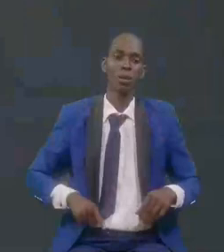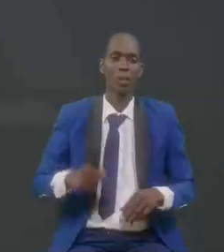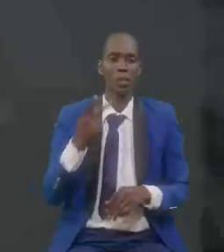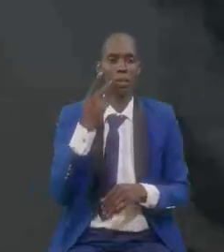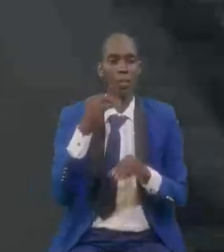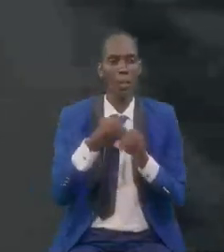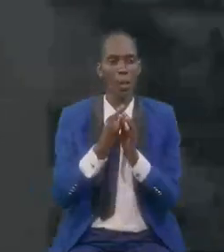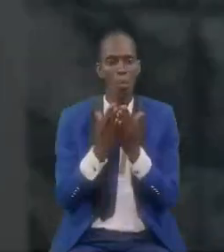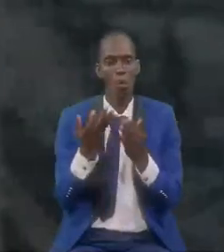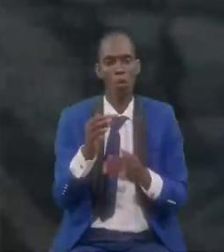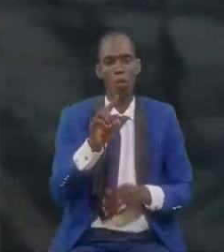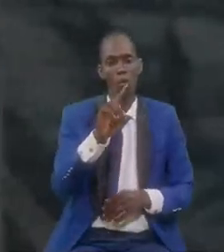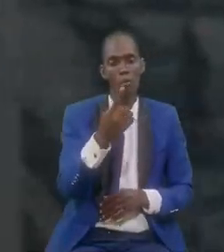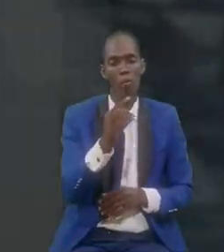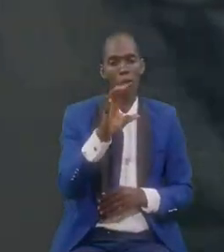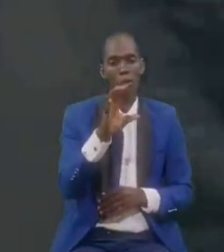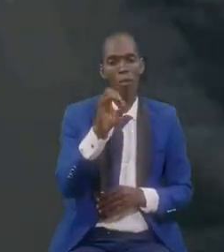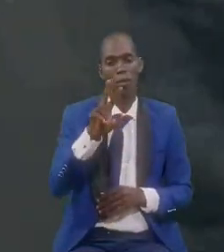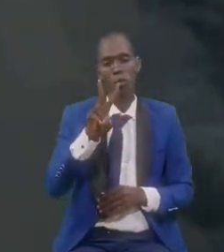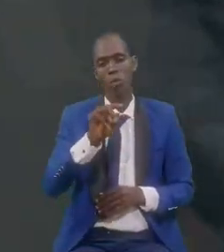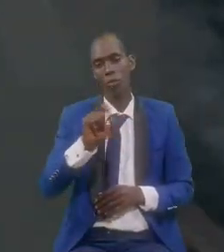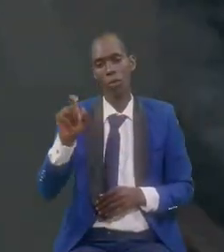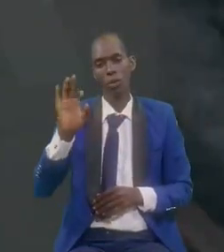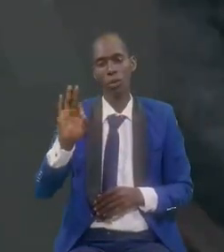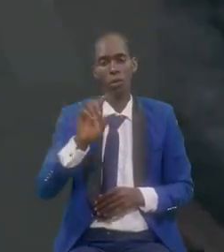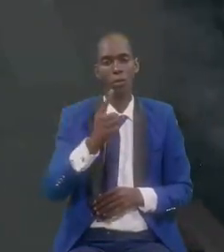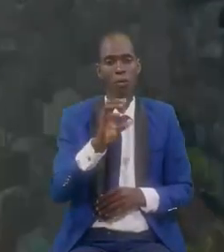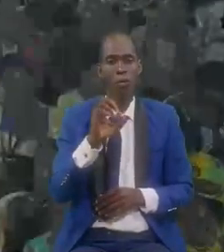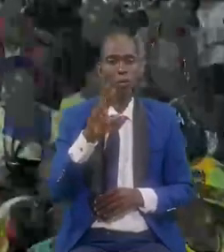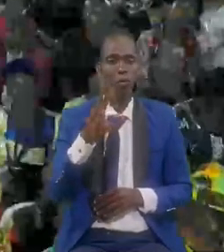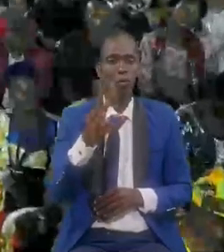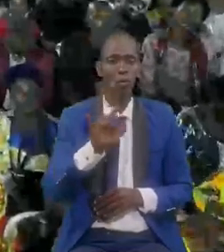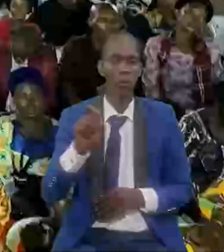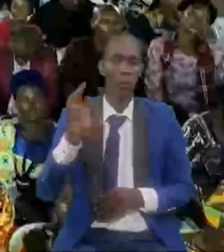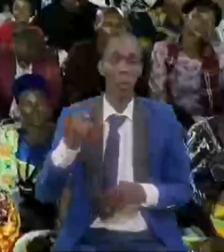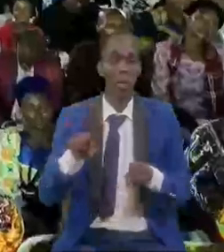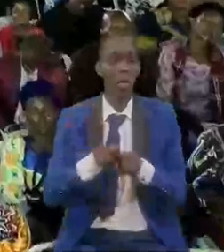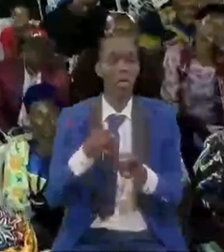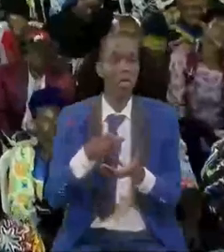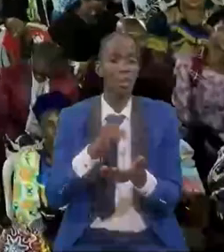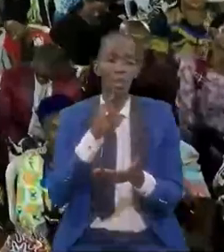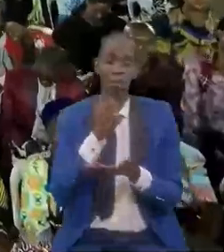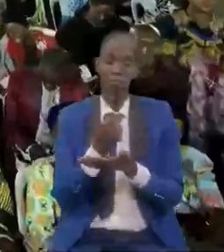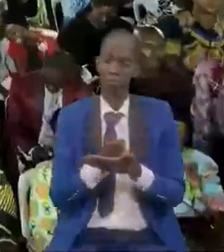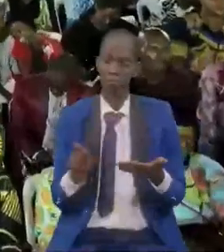1 Corinthiens 2. Verset 9, 1 Corinthiens 2, 9, selon qu'il est